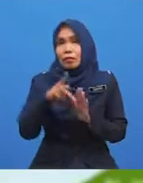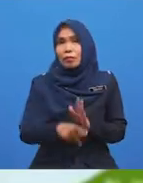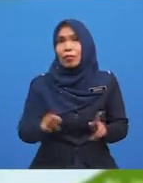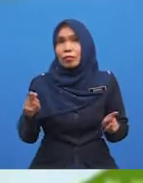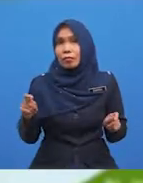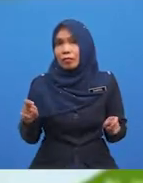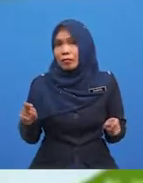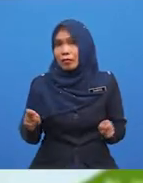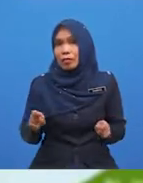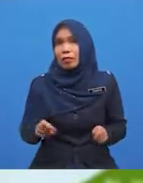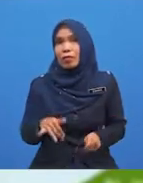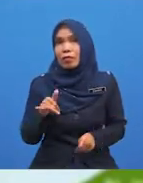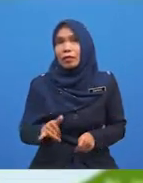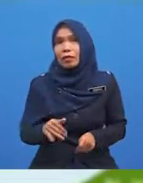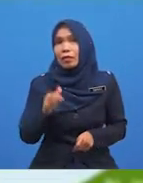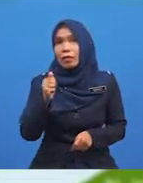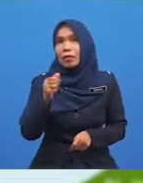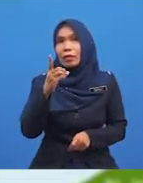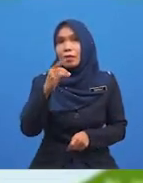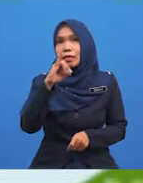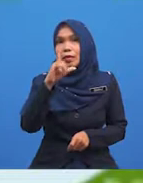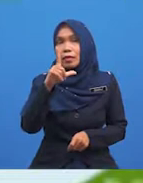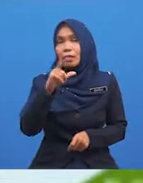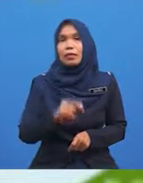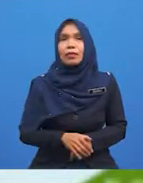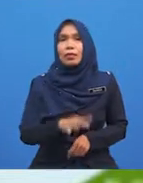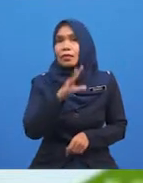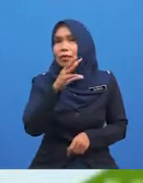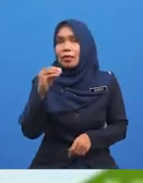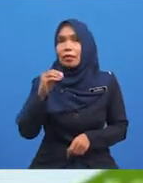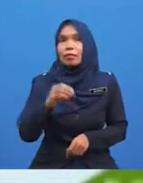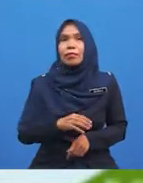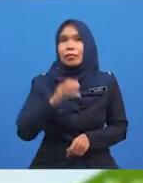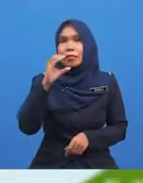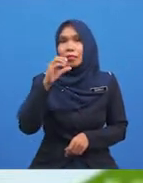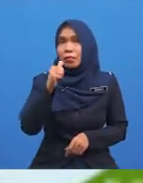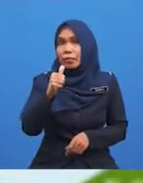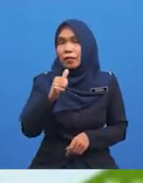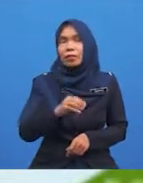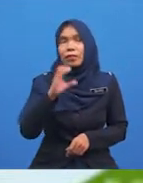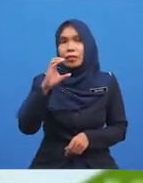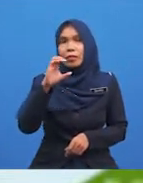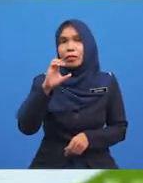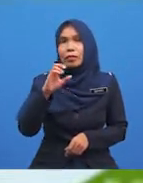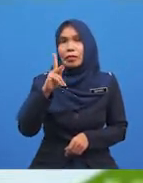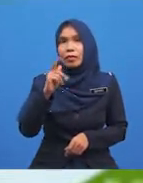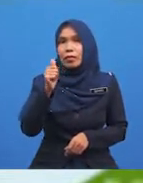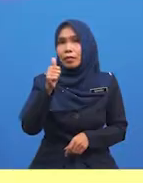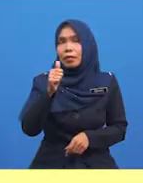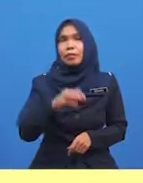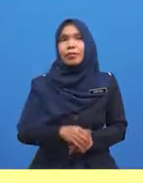Bagi menjelaskan secara ringkas untuk peranan badan pentadbiran atau eksekutif